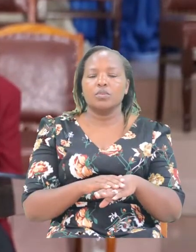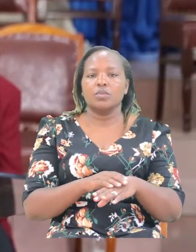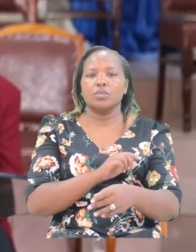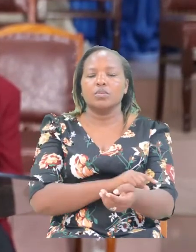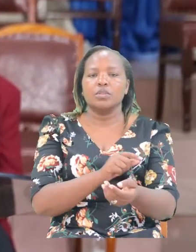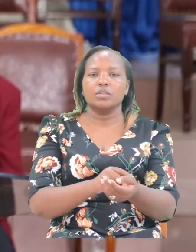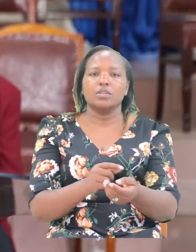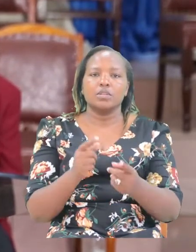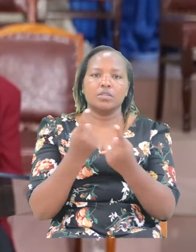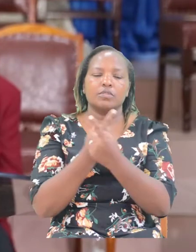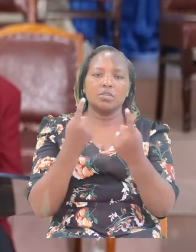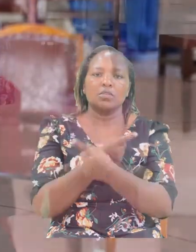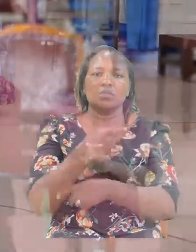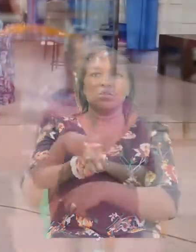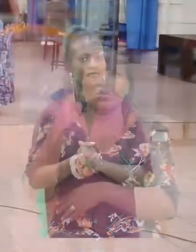za Mungu.